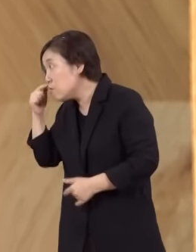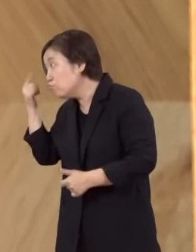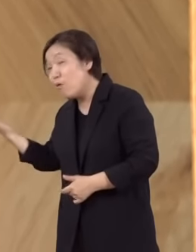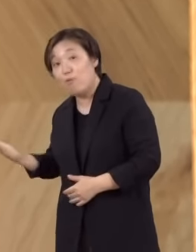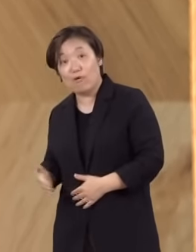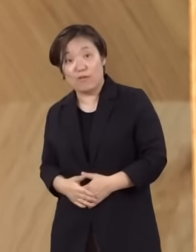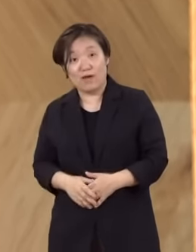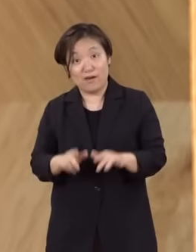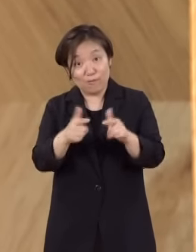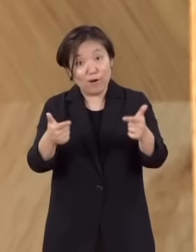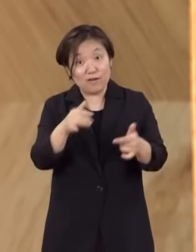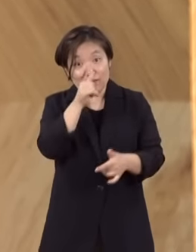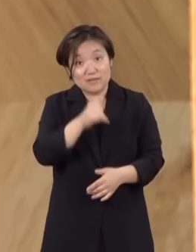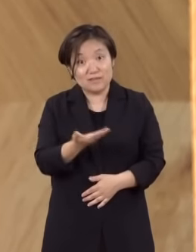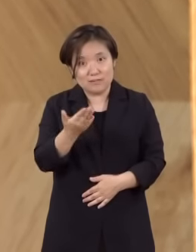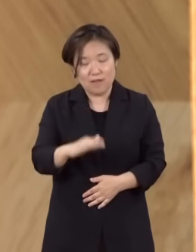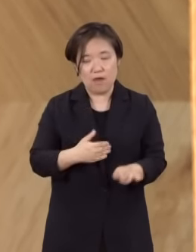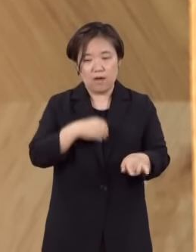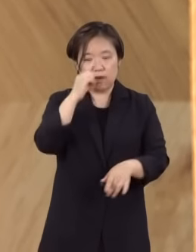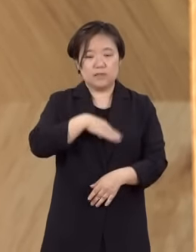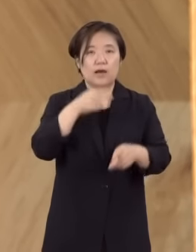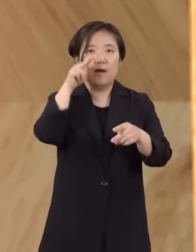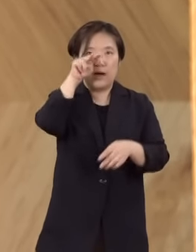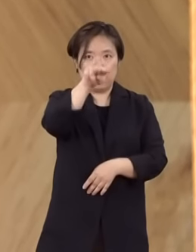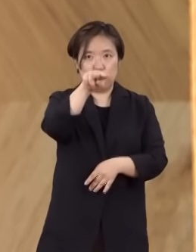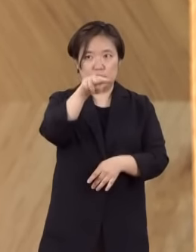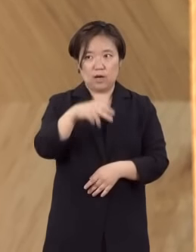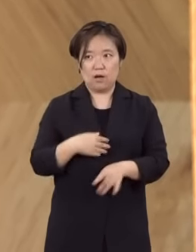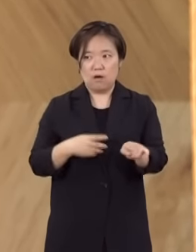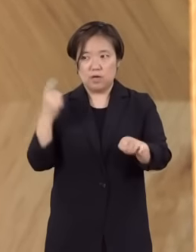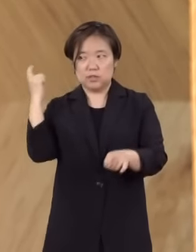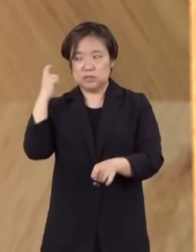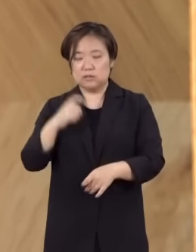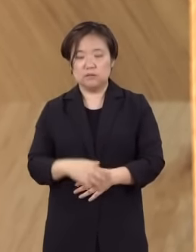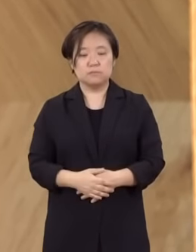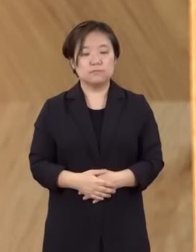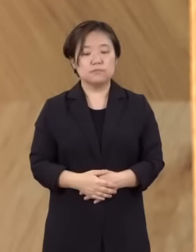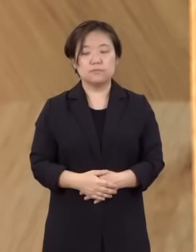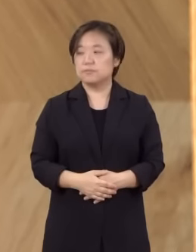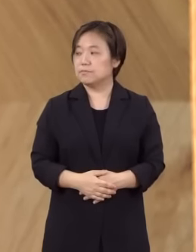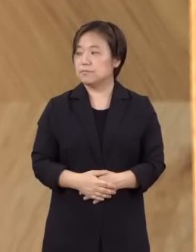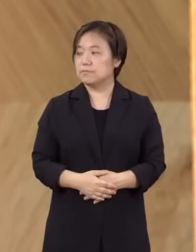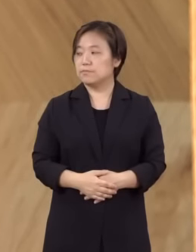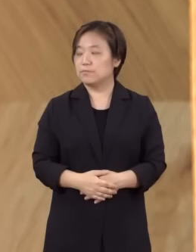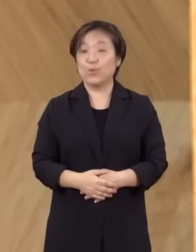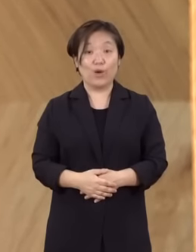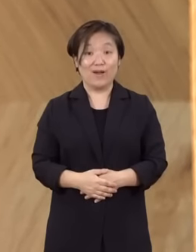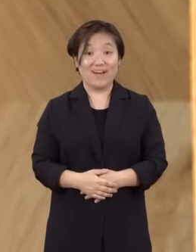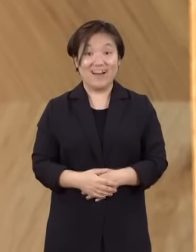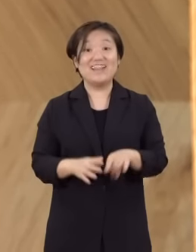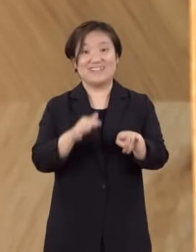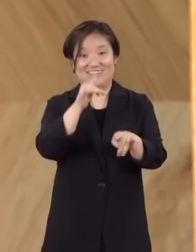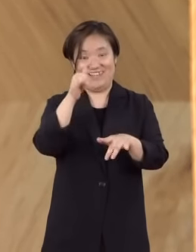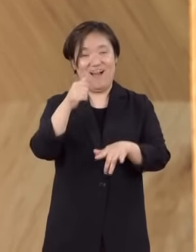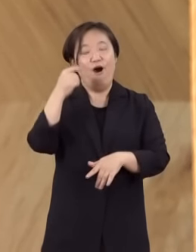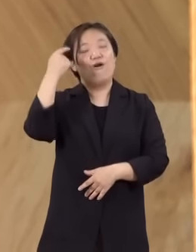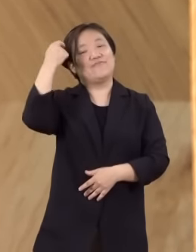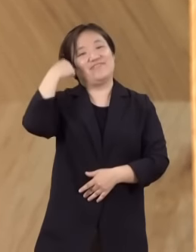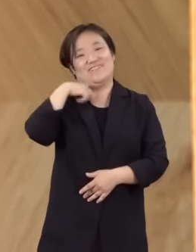되는데 가만히 앞만 보다가 비명을 지르니까 오른쪽으로 고개를 45도로 자기를 이렇게